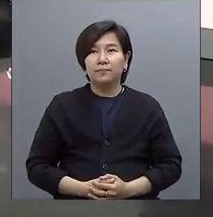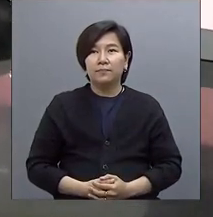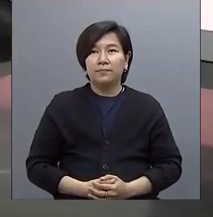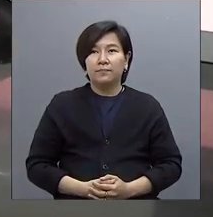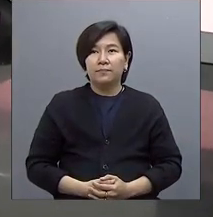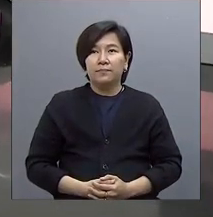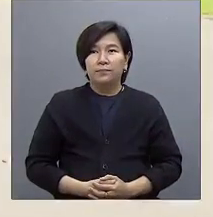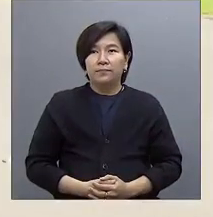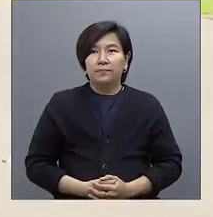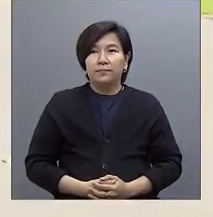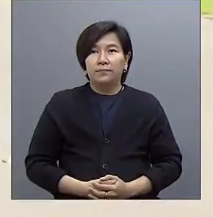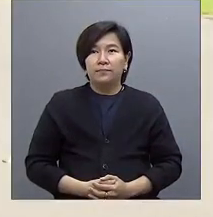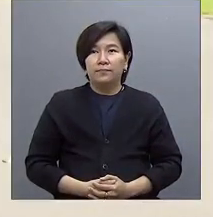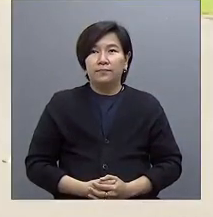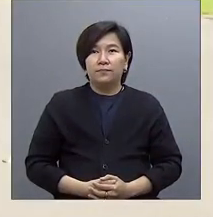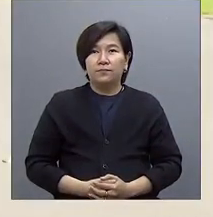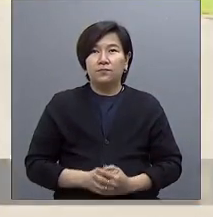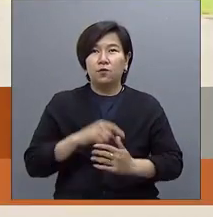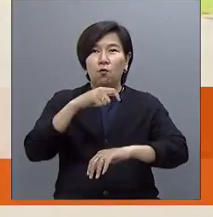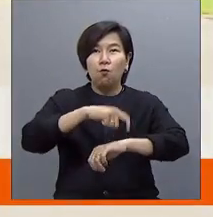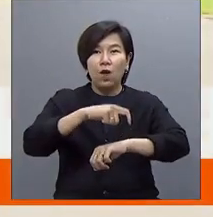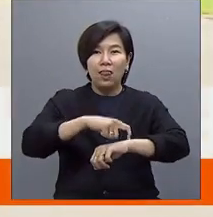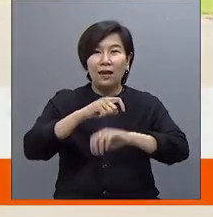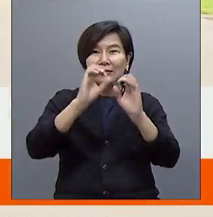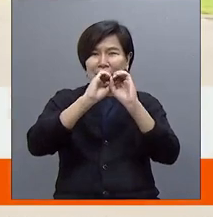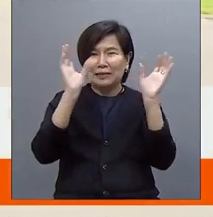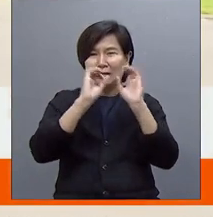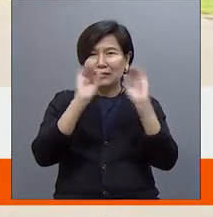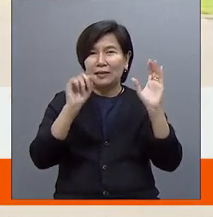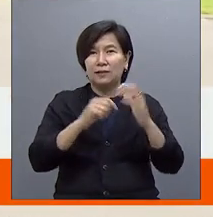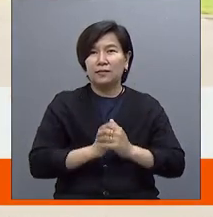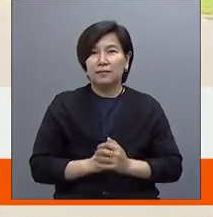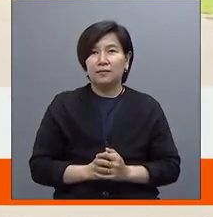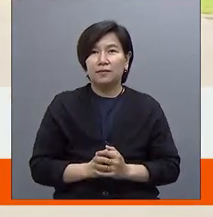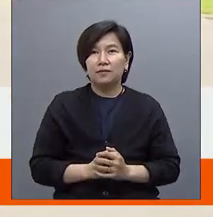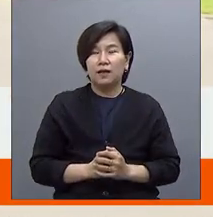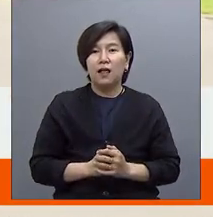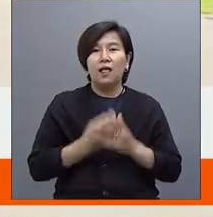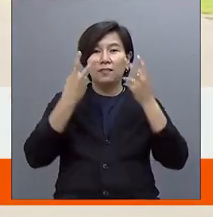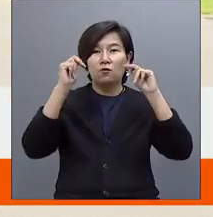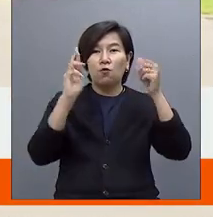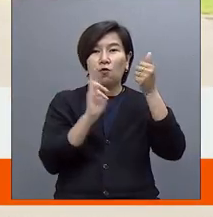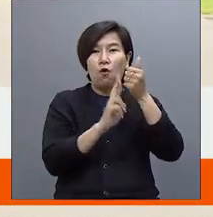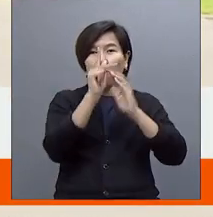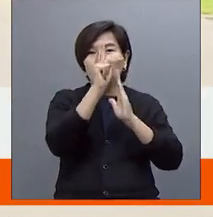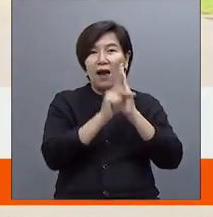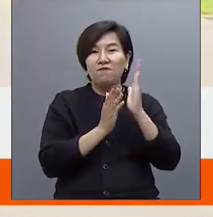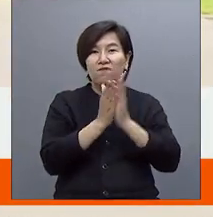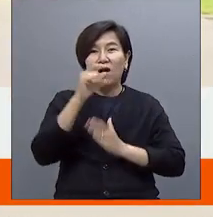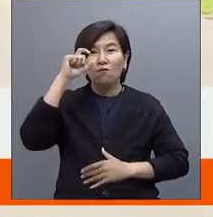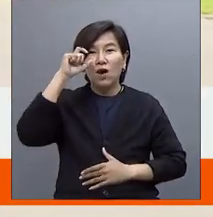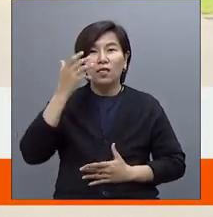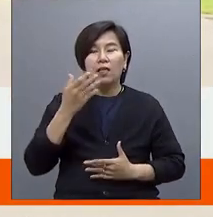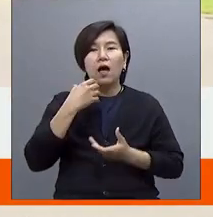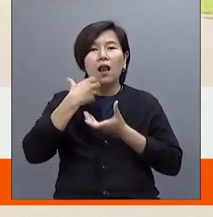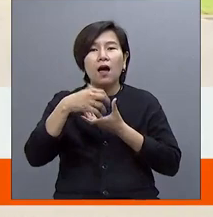ค่ะเริ่มมีความชัดเจนแล้วนะคะถึงห้วงเวลาของการยุบสภาค่ะโดยนายวิษณุเครืองามรองนายกรัฐมนตรีฝ่ายกฎหมายออกมาบอกนะ